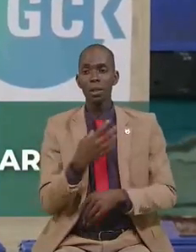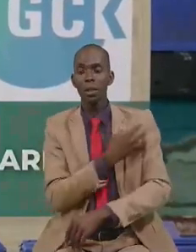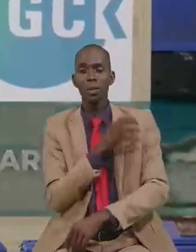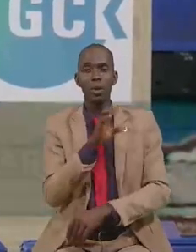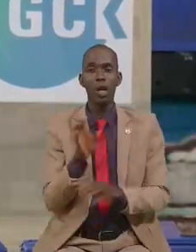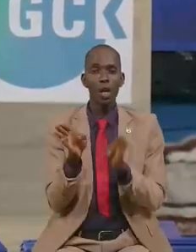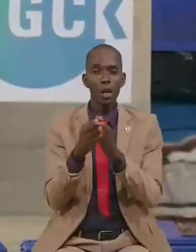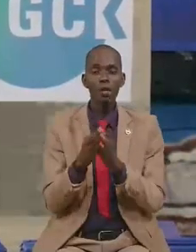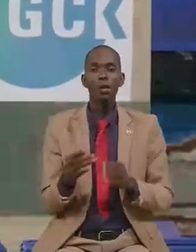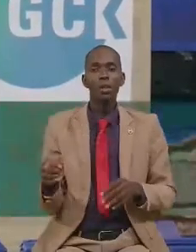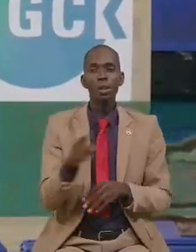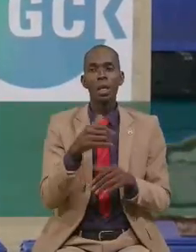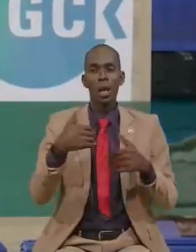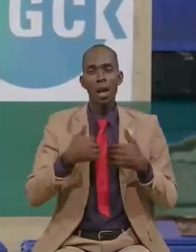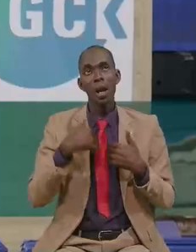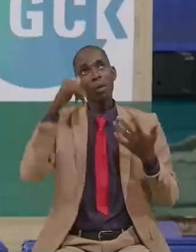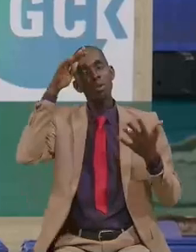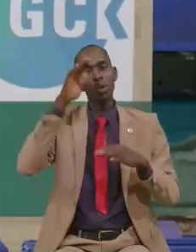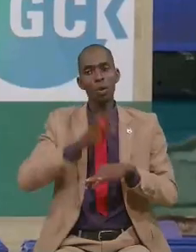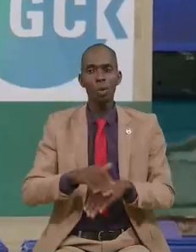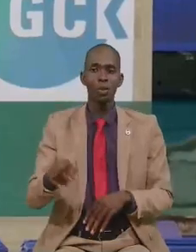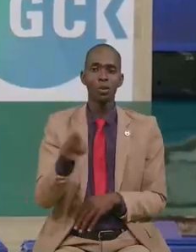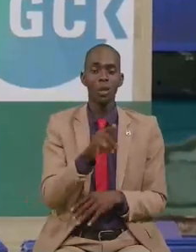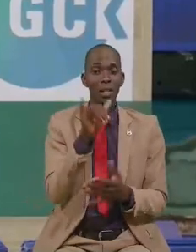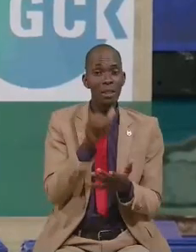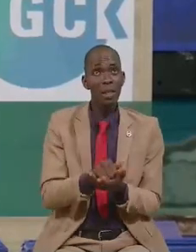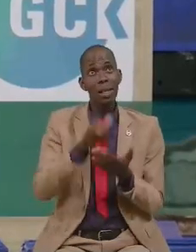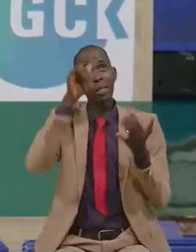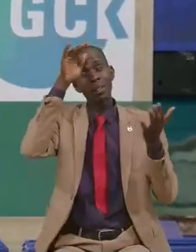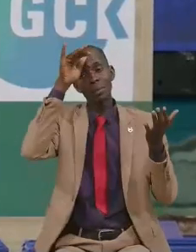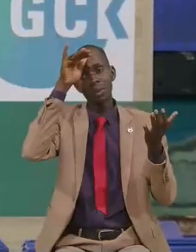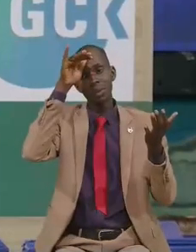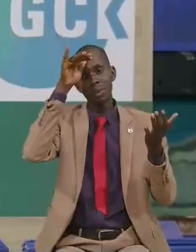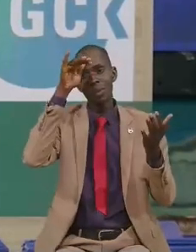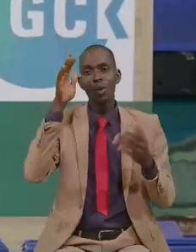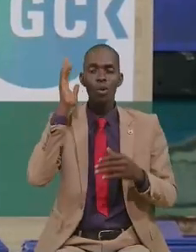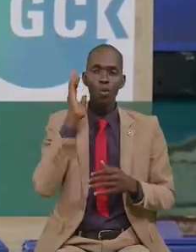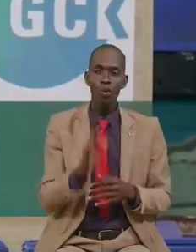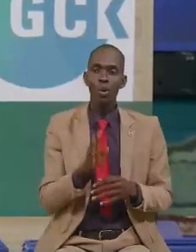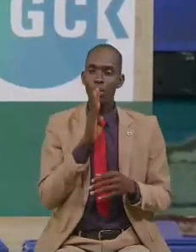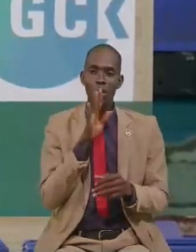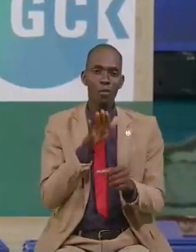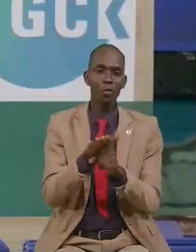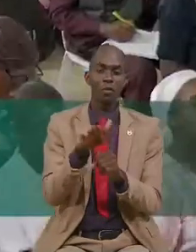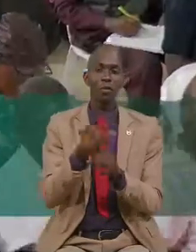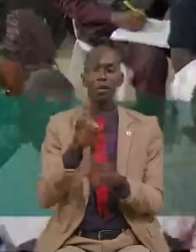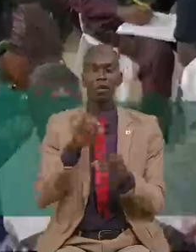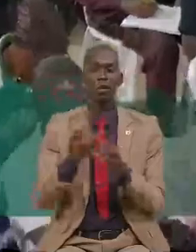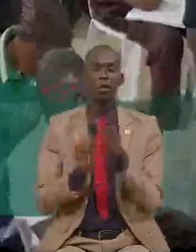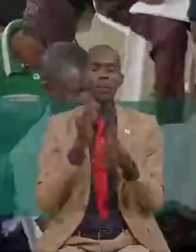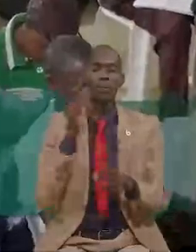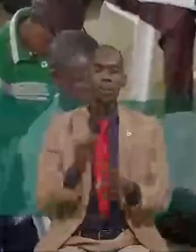puissance, ils ont aussi des attentes sur toi. Ces attentes seront comblées au nom de Jésus.